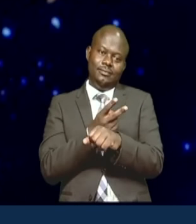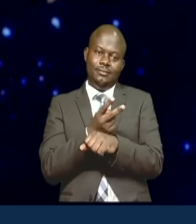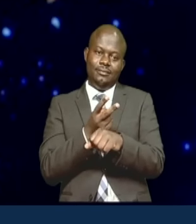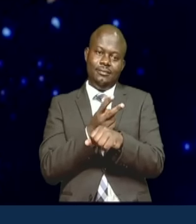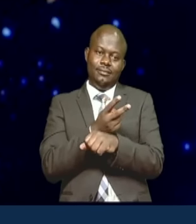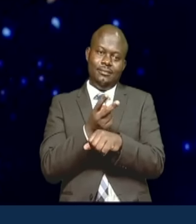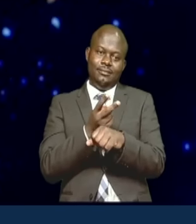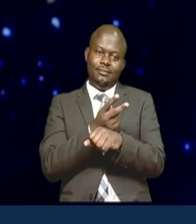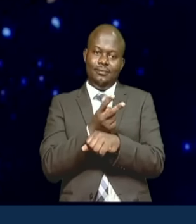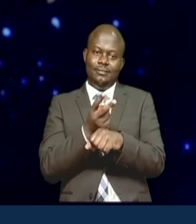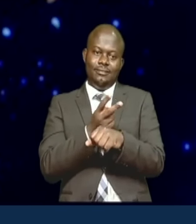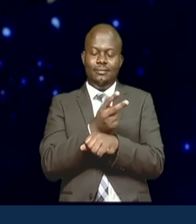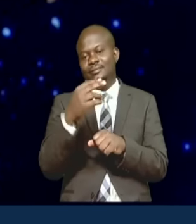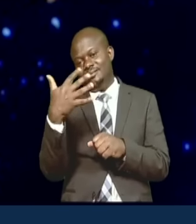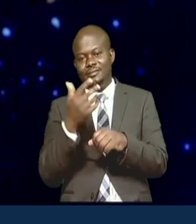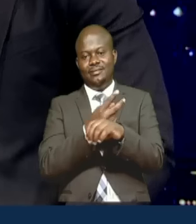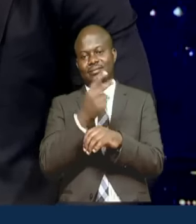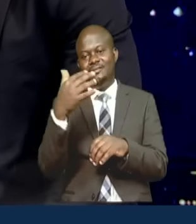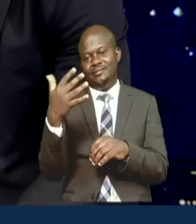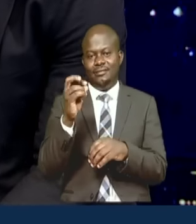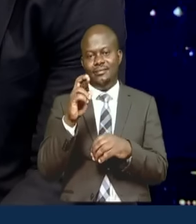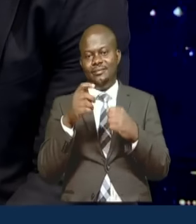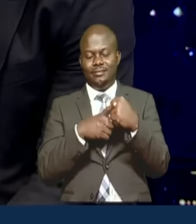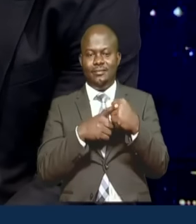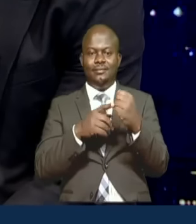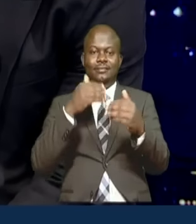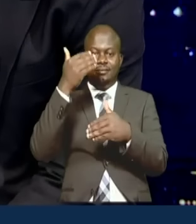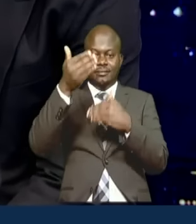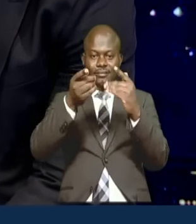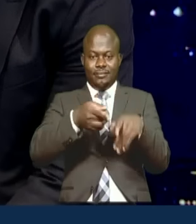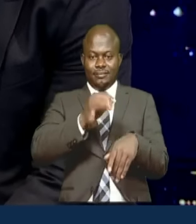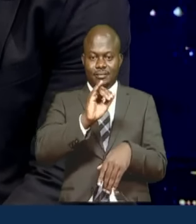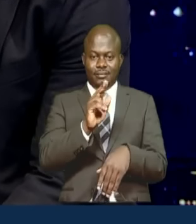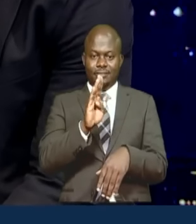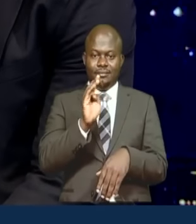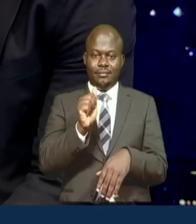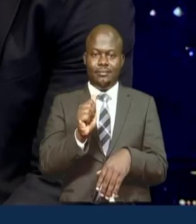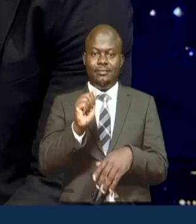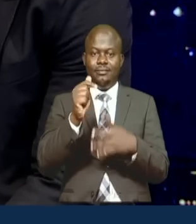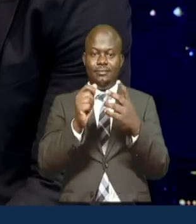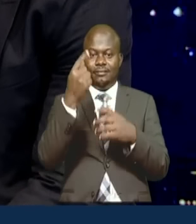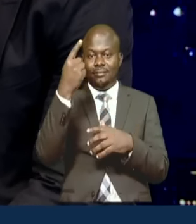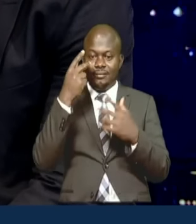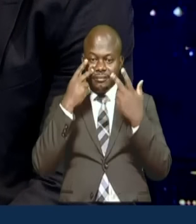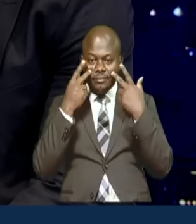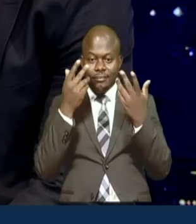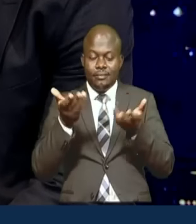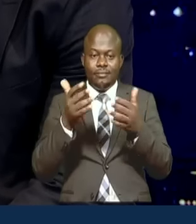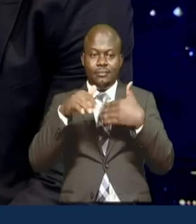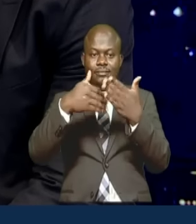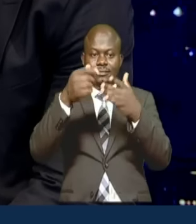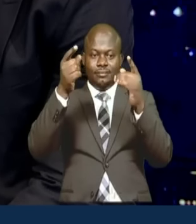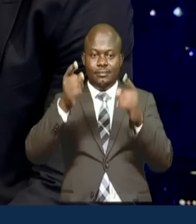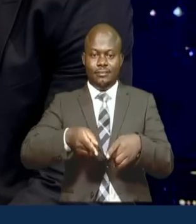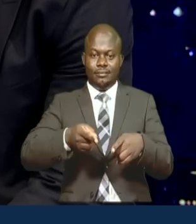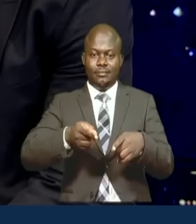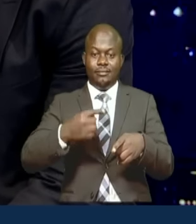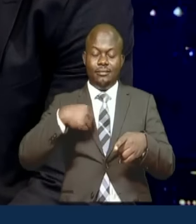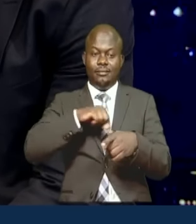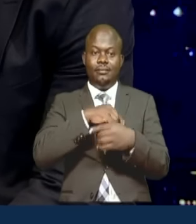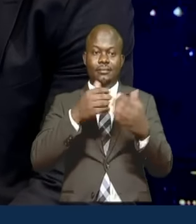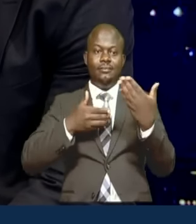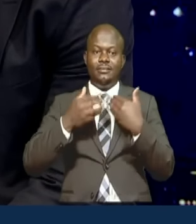ni nk'atanu hafi atandatu. Hanyuma ugeze Juba, ni iki kintu cya mbere wabonye? Yego, ngeze Juba rero